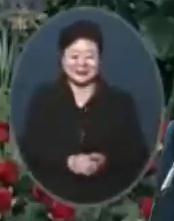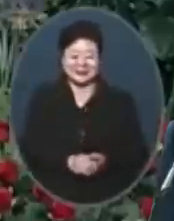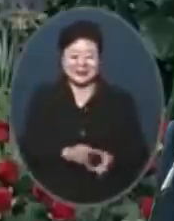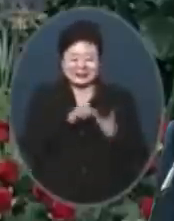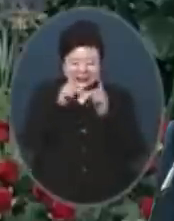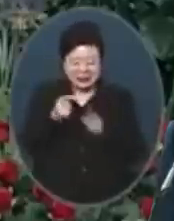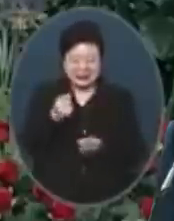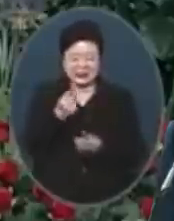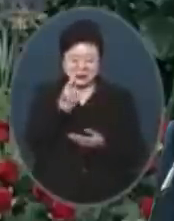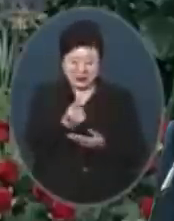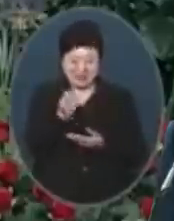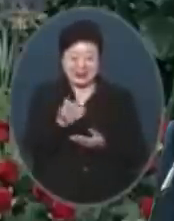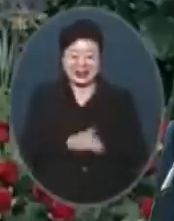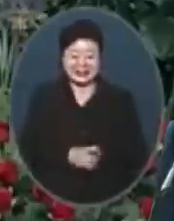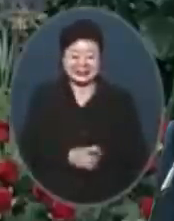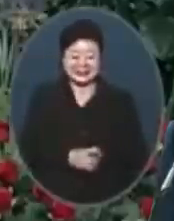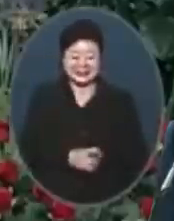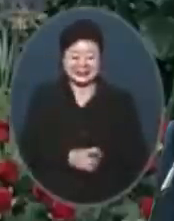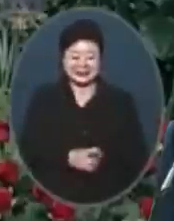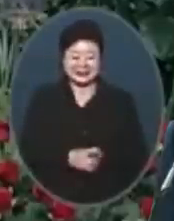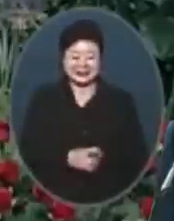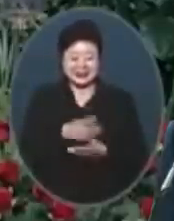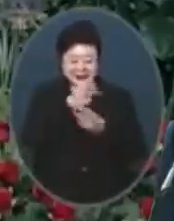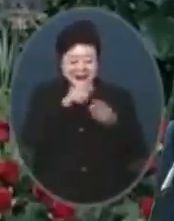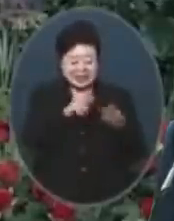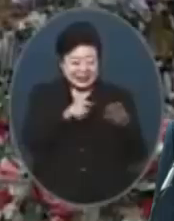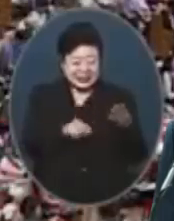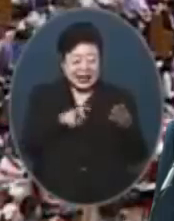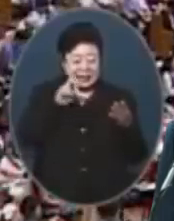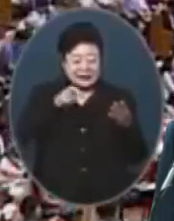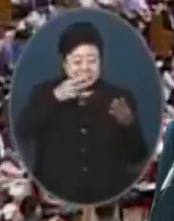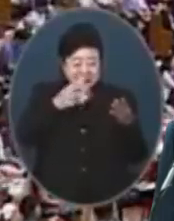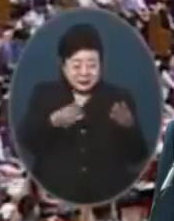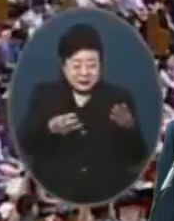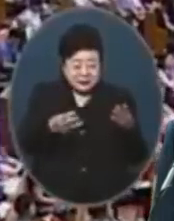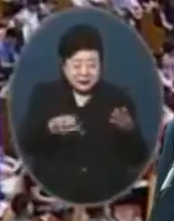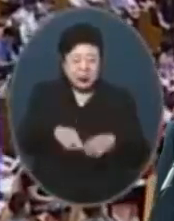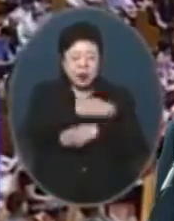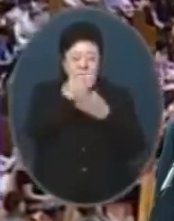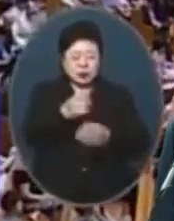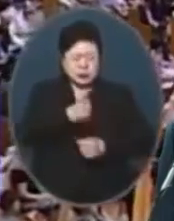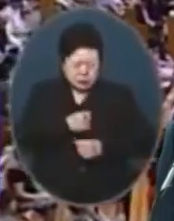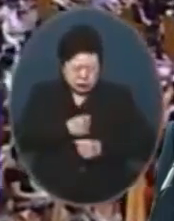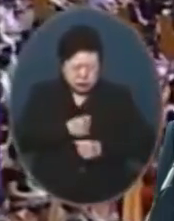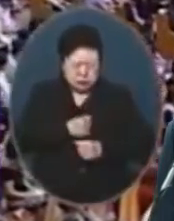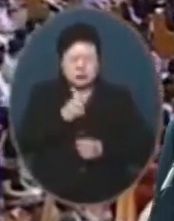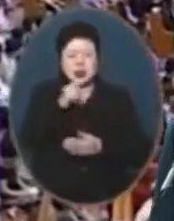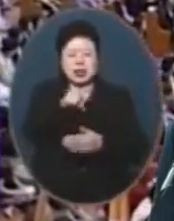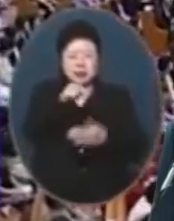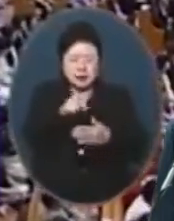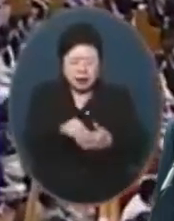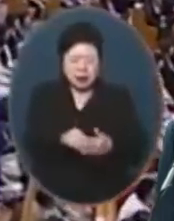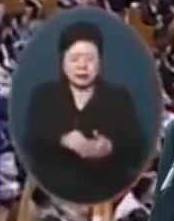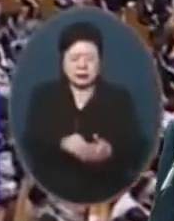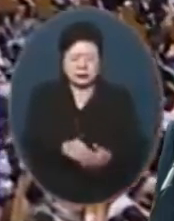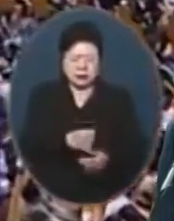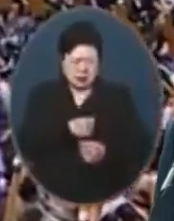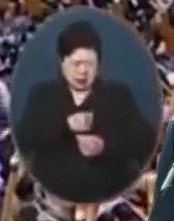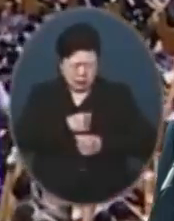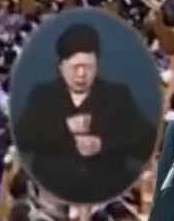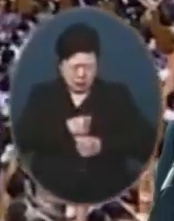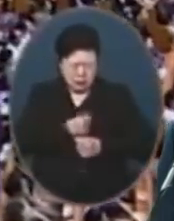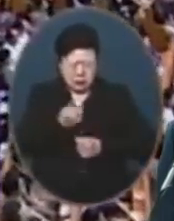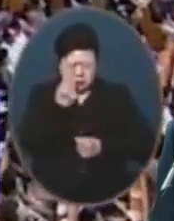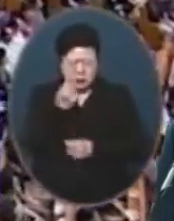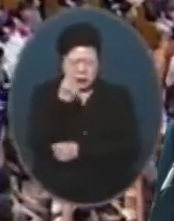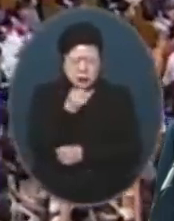삶을 가져오게 되는 것입니다. 잠언서 4장 23절에 모든 지킬 만한 것 중에 더욱 내 마음을 지켜라